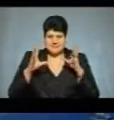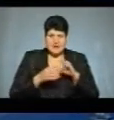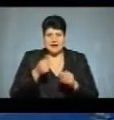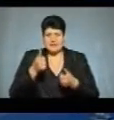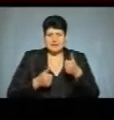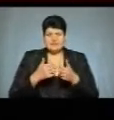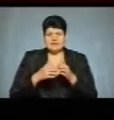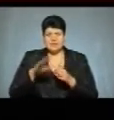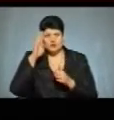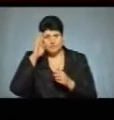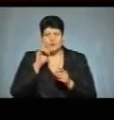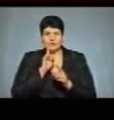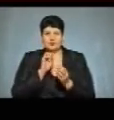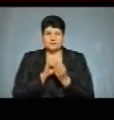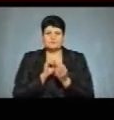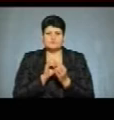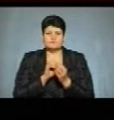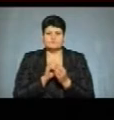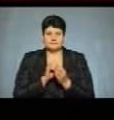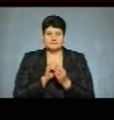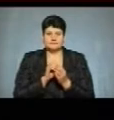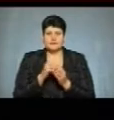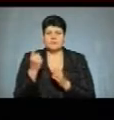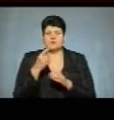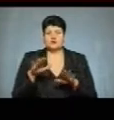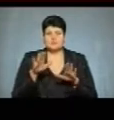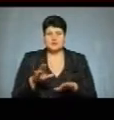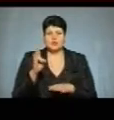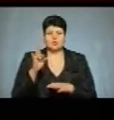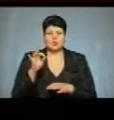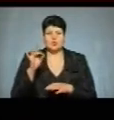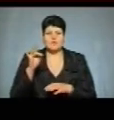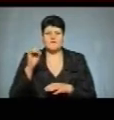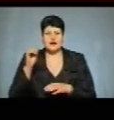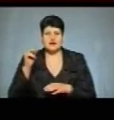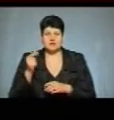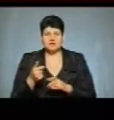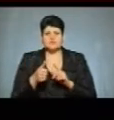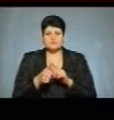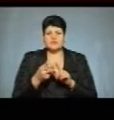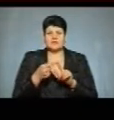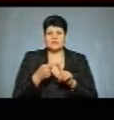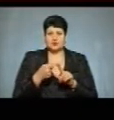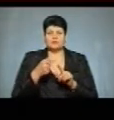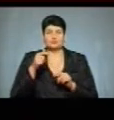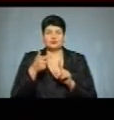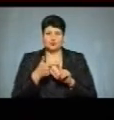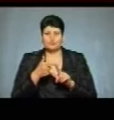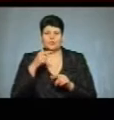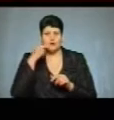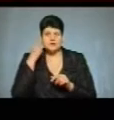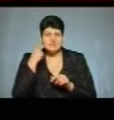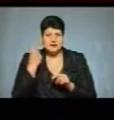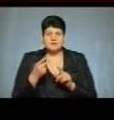серед чоловіків поки що без змін. На першому місці норвежець Йоханнес Тінгнесбьо, на другому – росіянин Олександр Логінов,